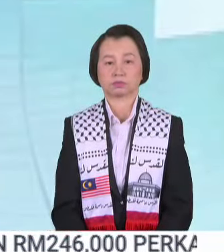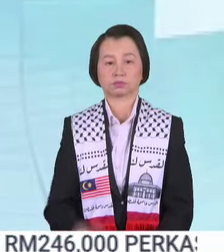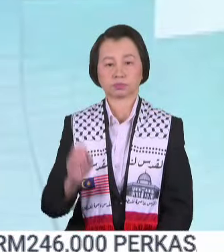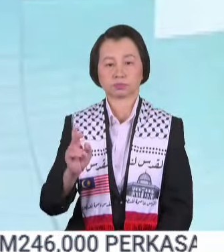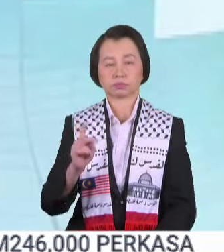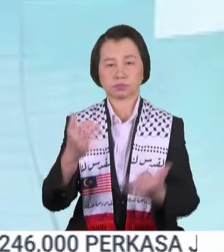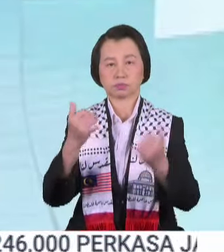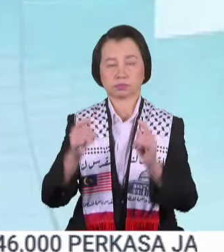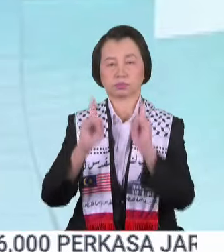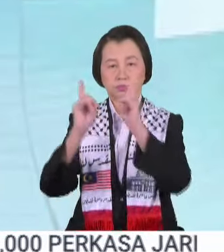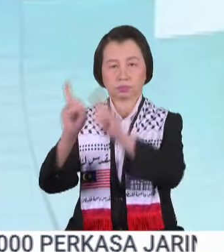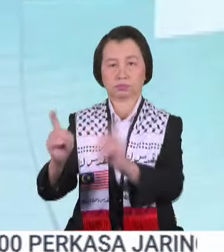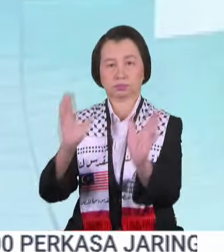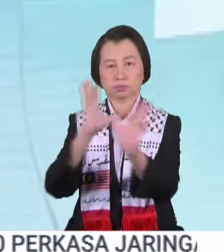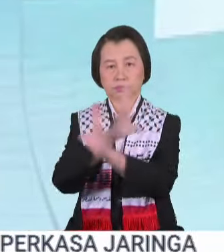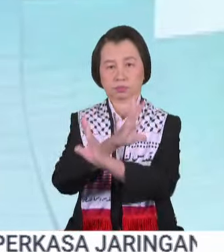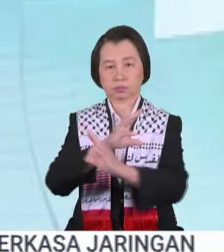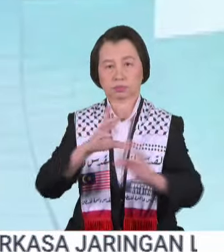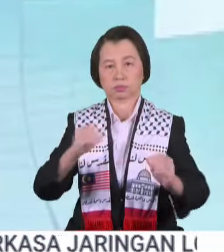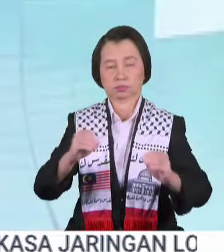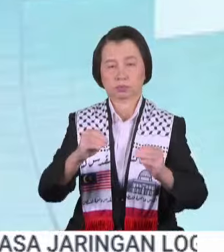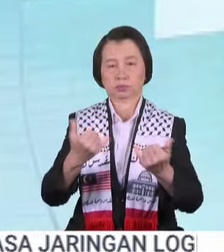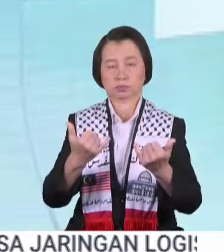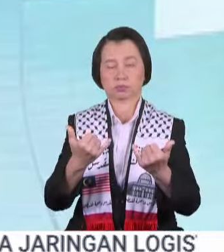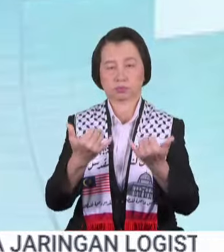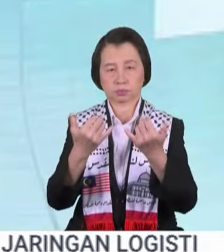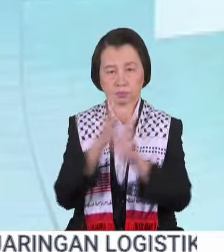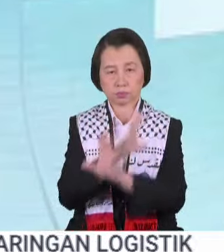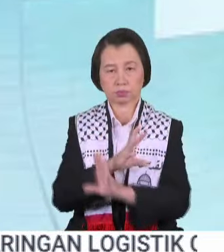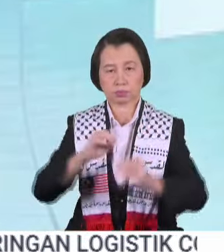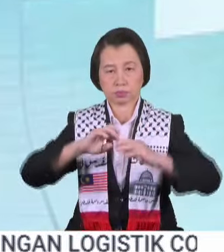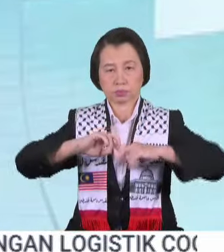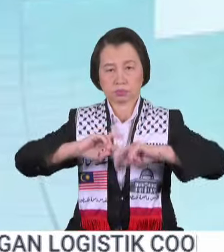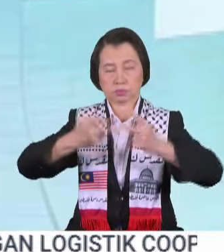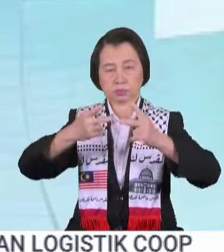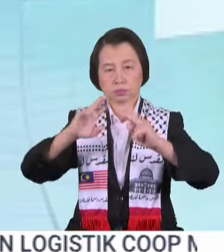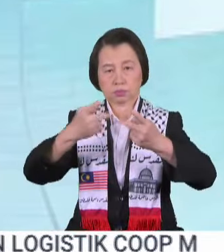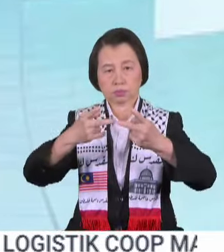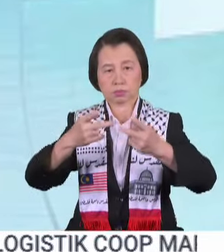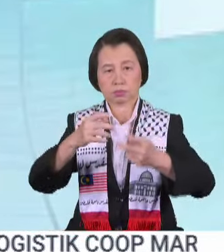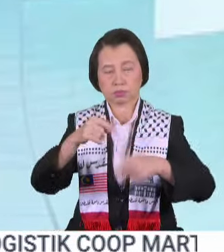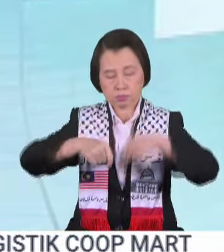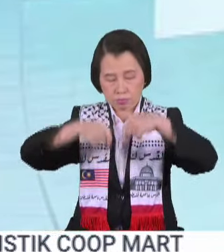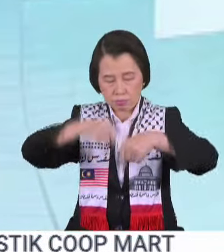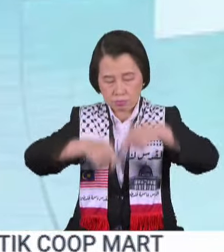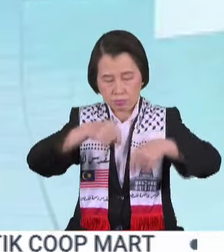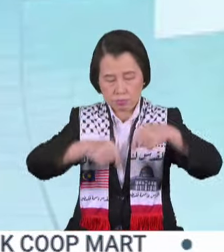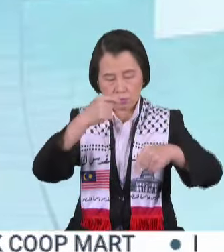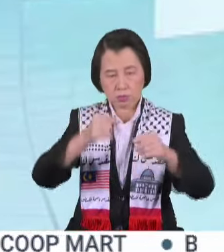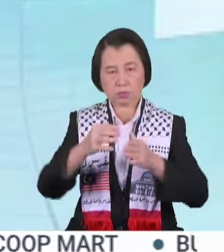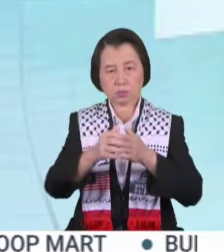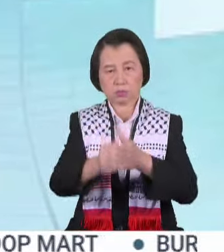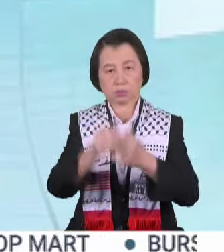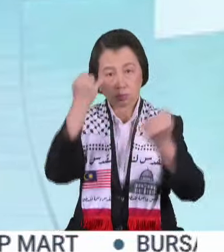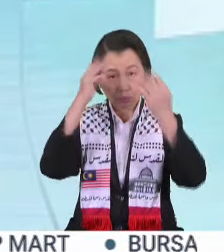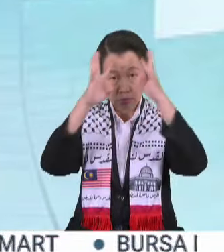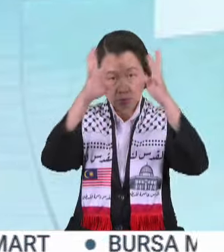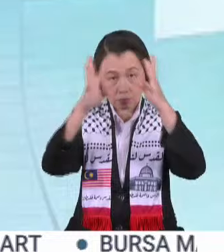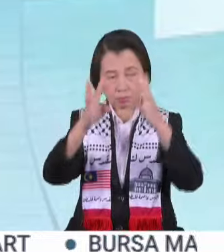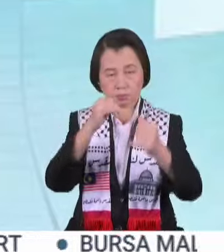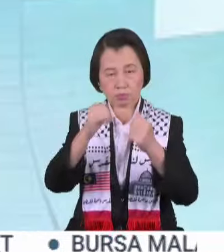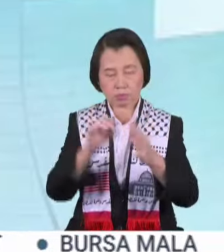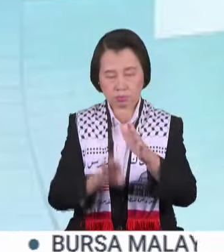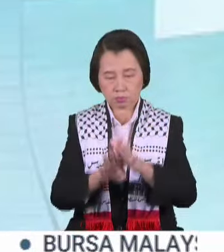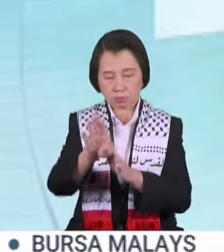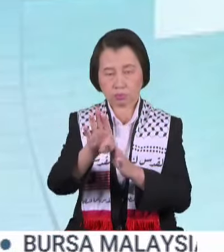saudara. Seterusnya kita ke Bumi Kenyalang. Antara paparan hari ini, Sarawak bangunkan semikonduktor compound untuk memacu inovasi dan